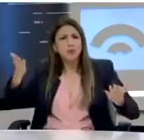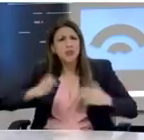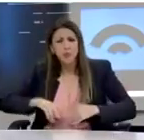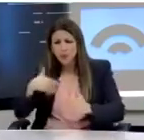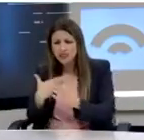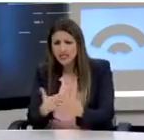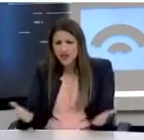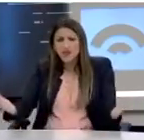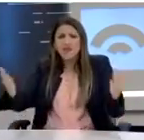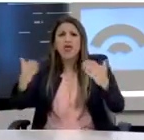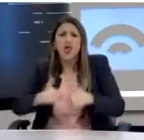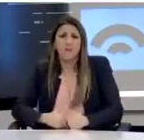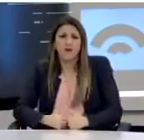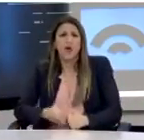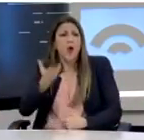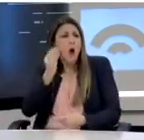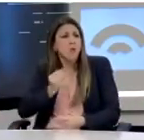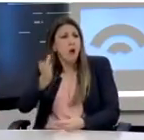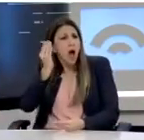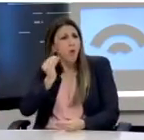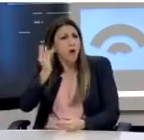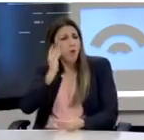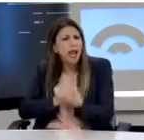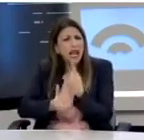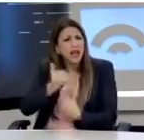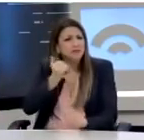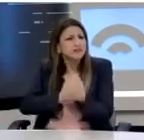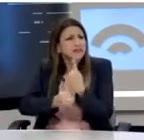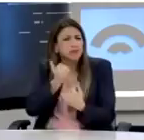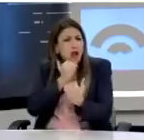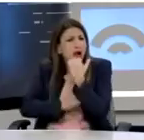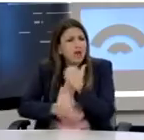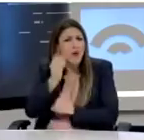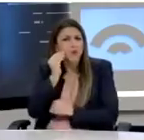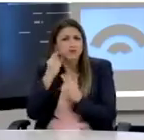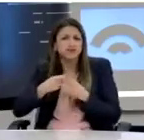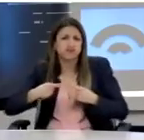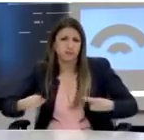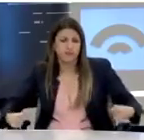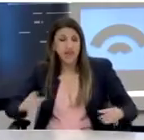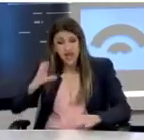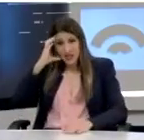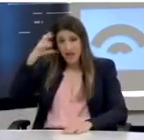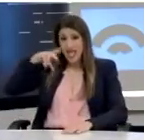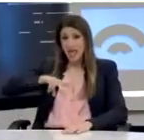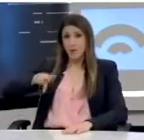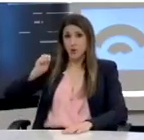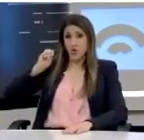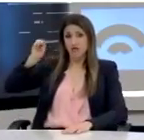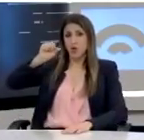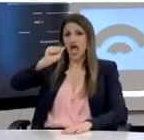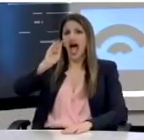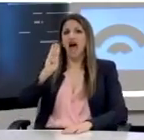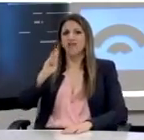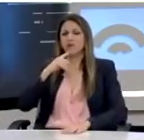κατατεθεί το τελευταίο διάστημα στη δημόσια συζήτηση. Αφενός ο Ευάγγελος Αβέροφ με την ιδιότητα Υπουργού Εξωτερικών αναγνωρίζει